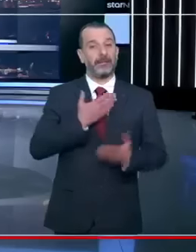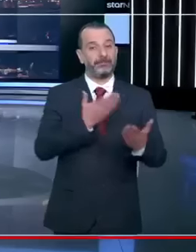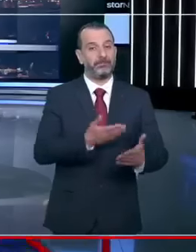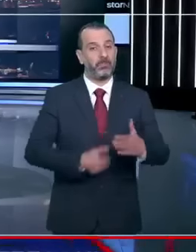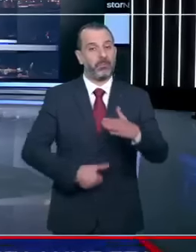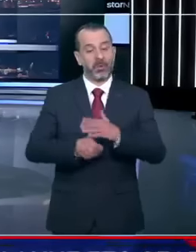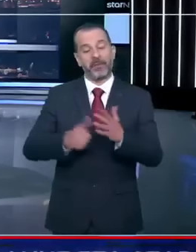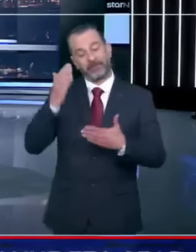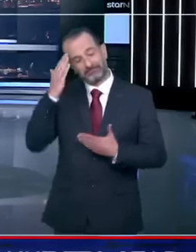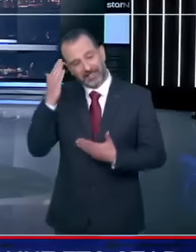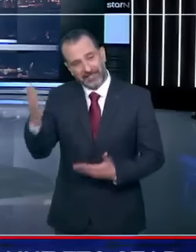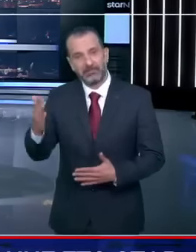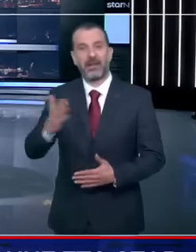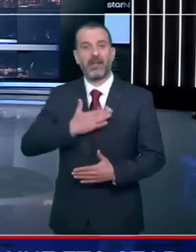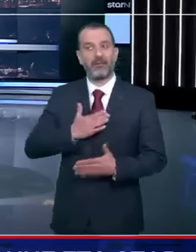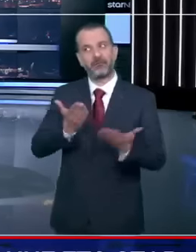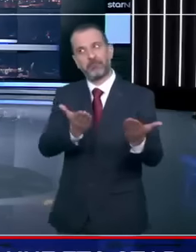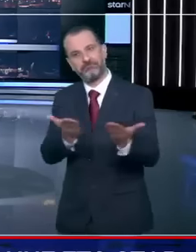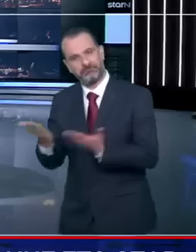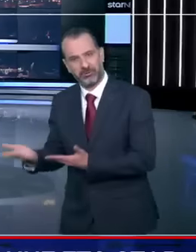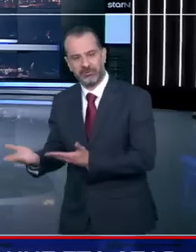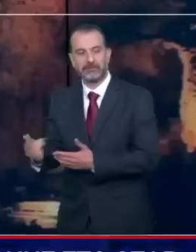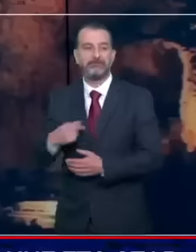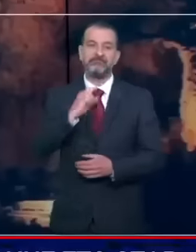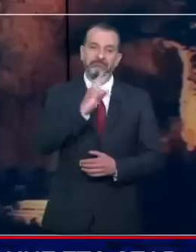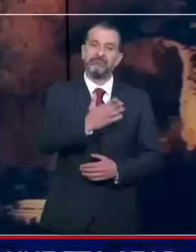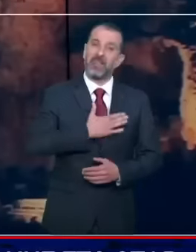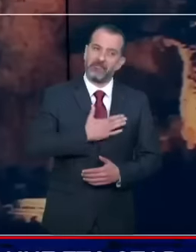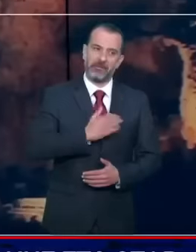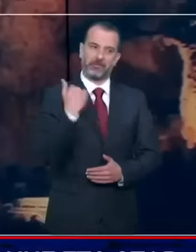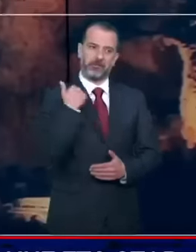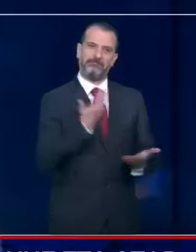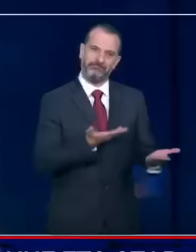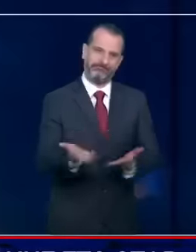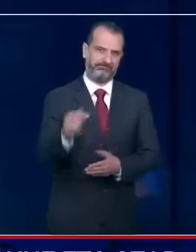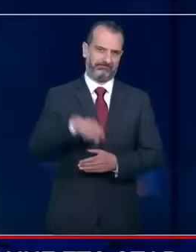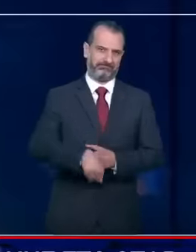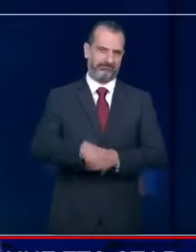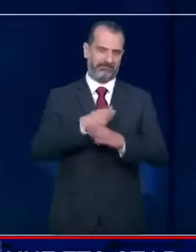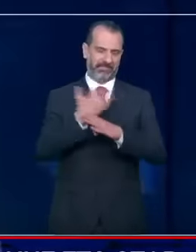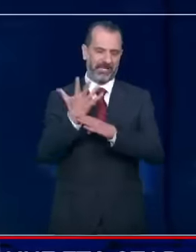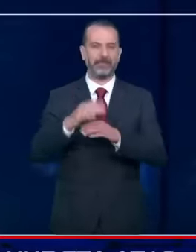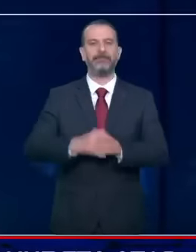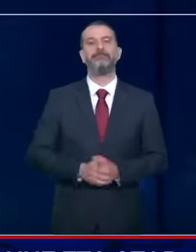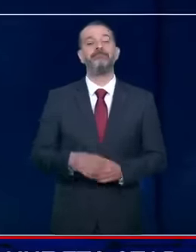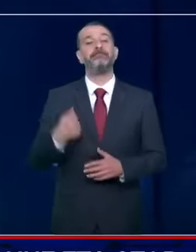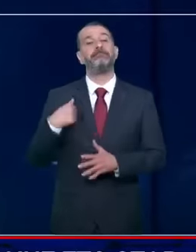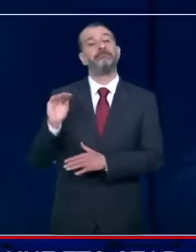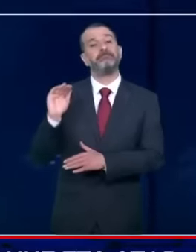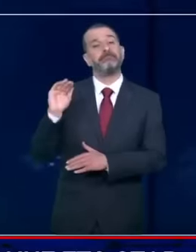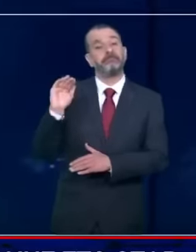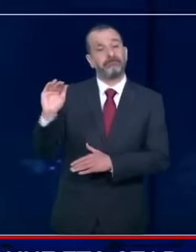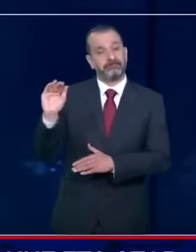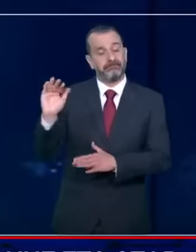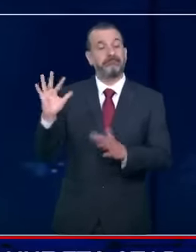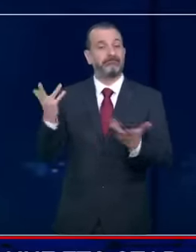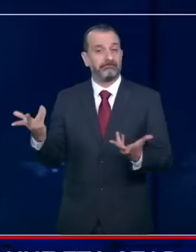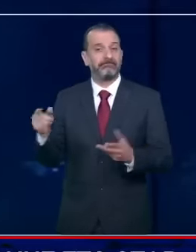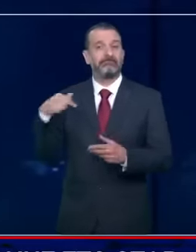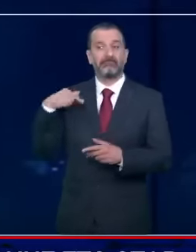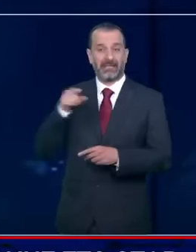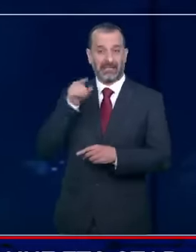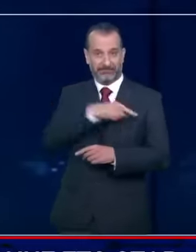Ευχαριστούμε που είσαστε μαζί μας απόψε. Ευχαριστώ εγώ για την πρόσκληση. Τώρα, σε αυτές τις εκλογές που έρχονται, ζητάτε να κάνει ο κόσμος την